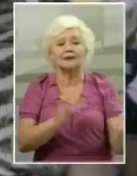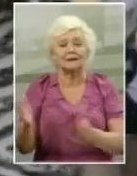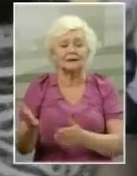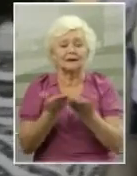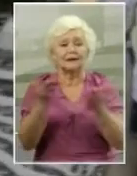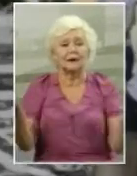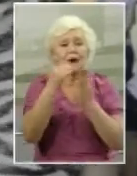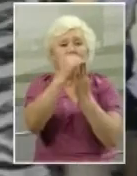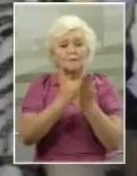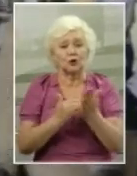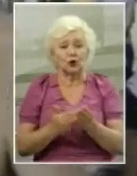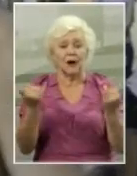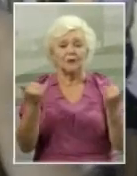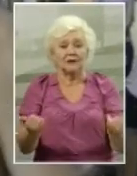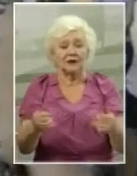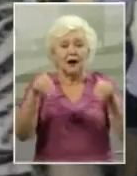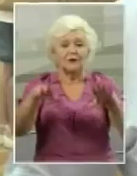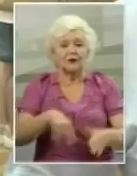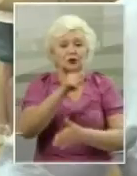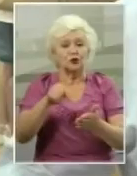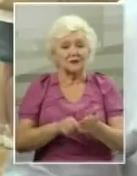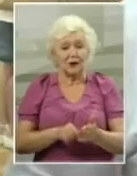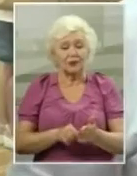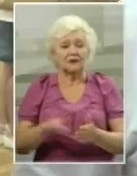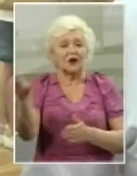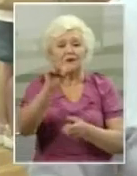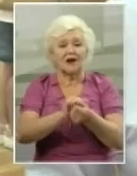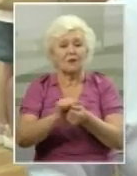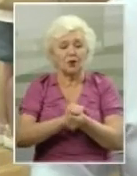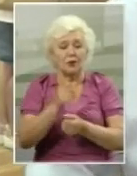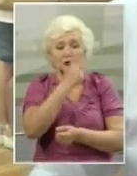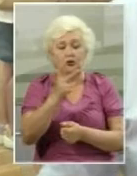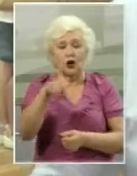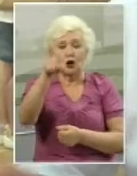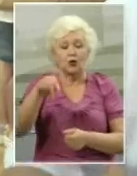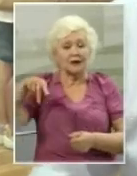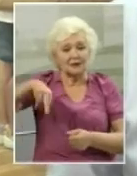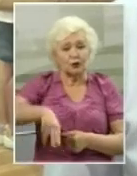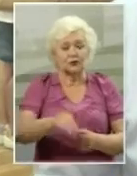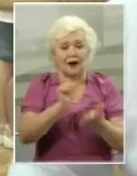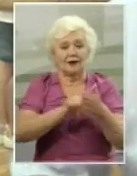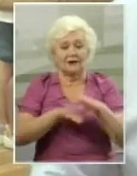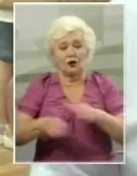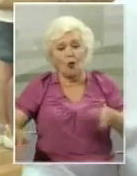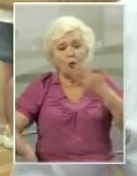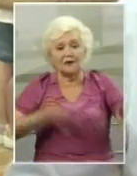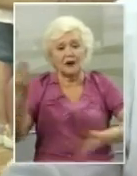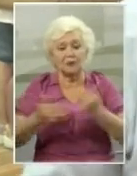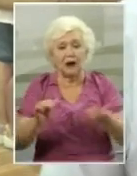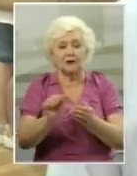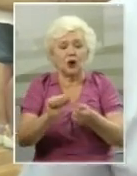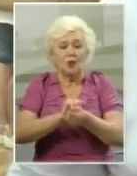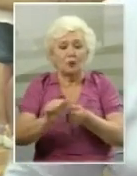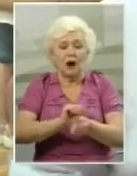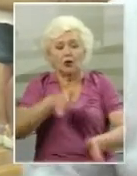немає програми. Зараз все вирішиться питання, все в паперовому вигляді. Люди спускаються в архів, піднімають ці папери, там листають,